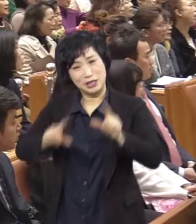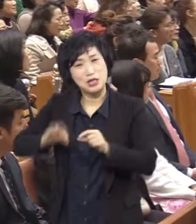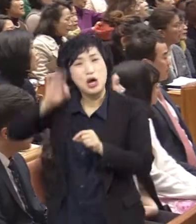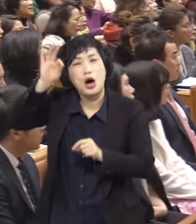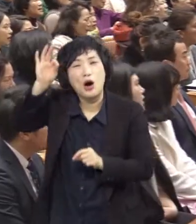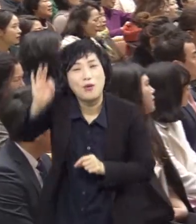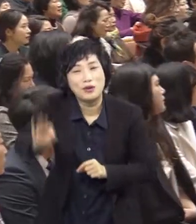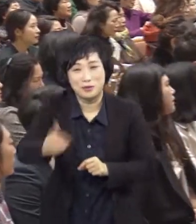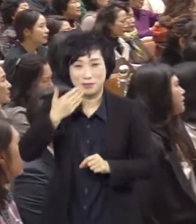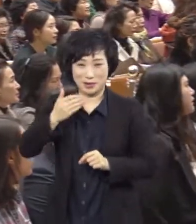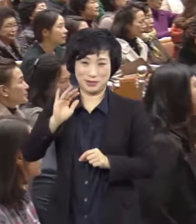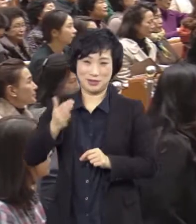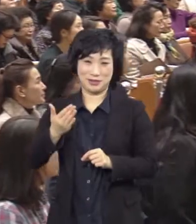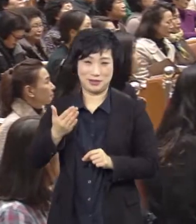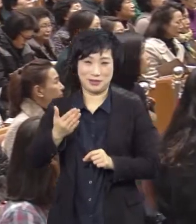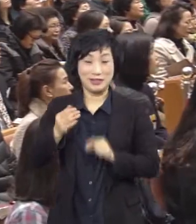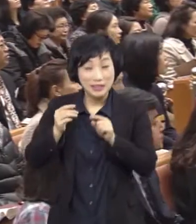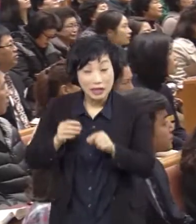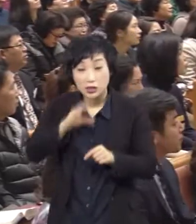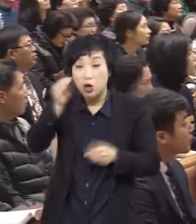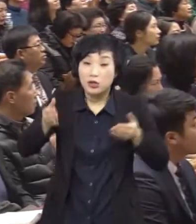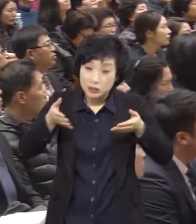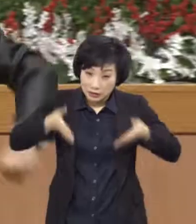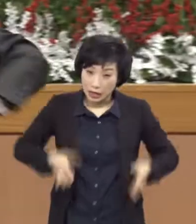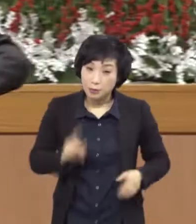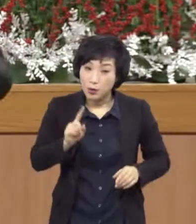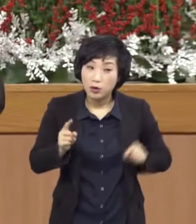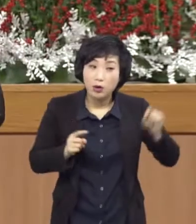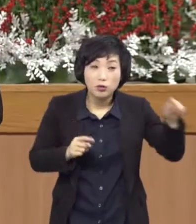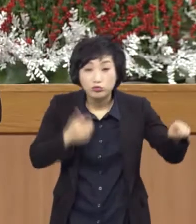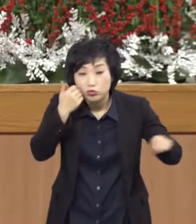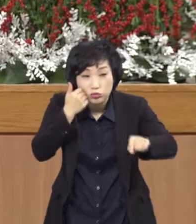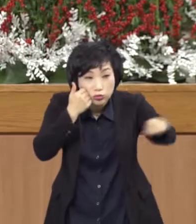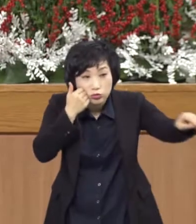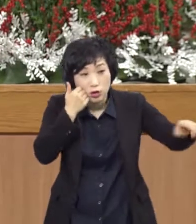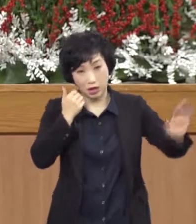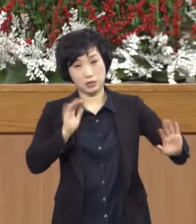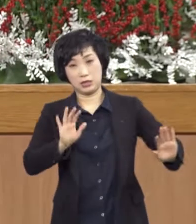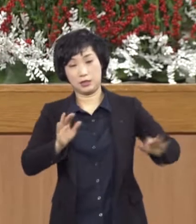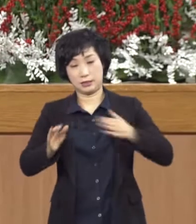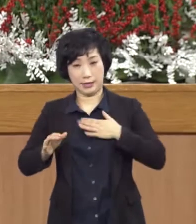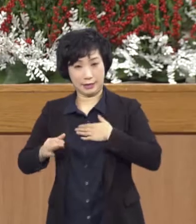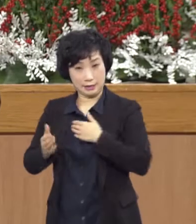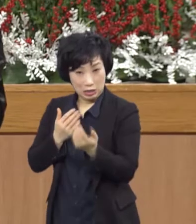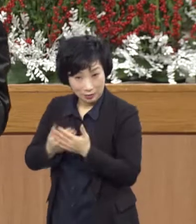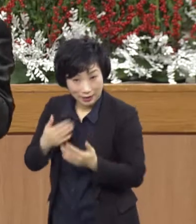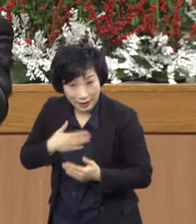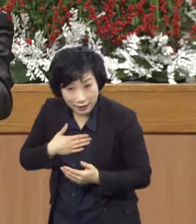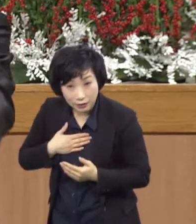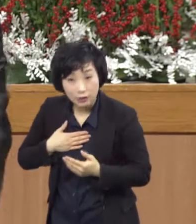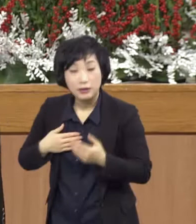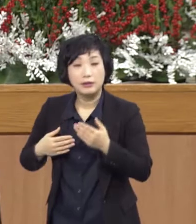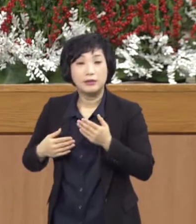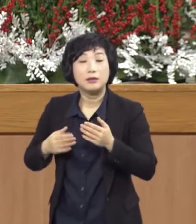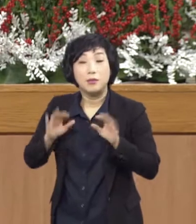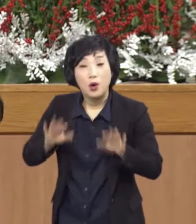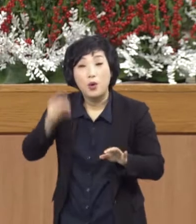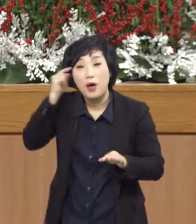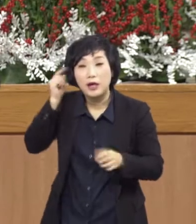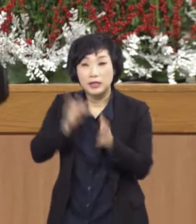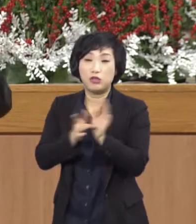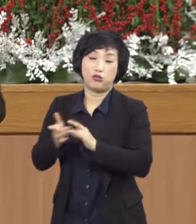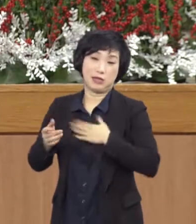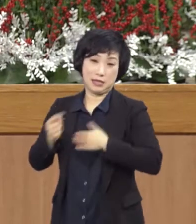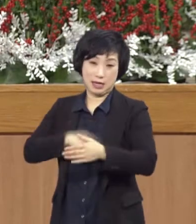것입니다. 성탄은 밖에 있지 않습니다. 내 안에 있습니다. 내가 내 안에,